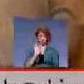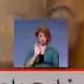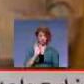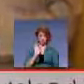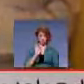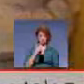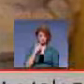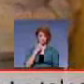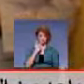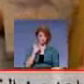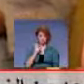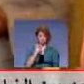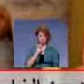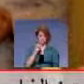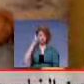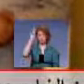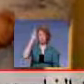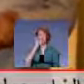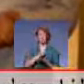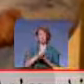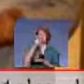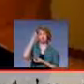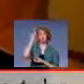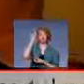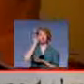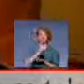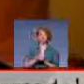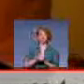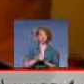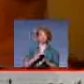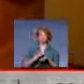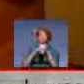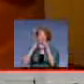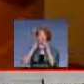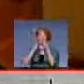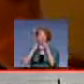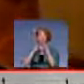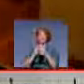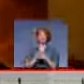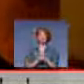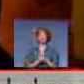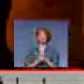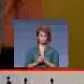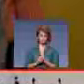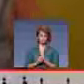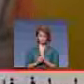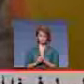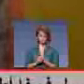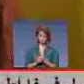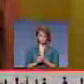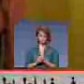يعني قول ربنا احنا ما فيش غيرك. هل احنا هنعمل حاجه معينه؟ هل هيكون في قراءه معينه؟ بنقرا على اهل